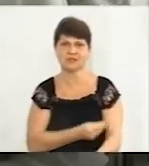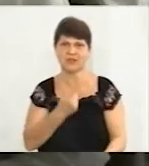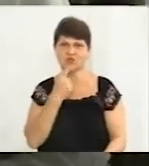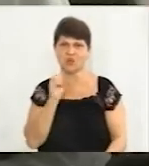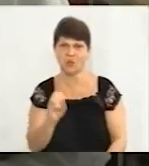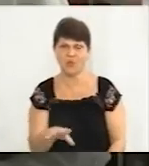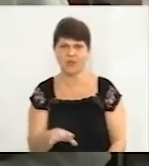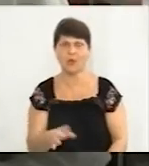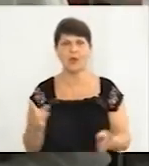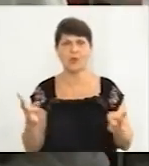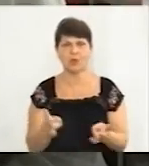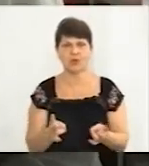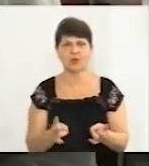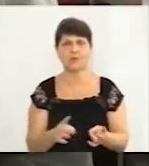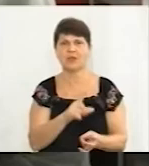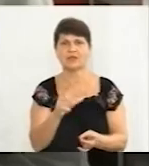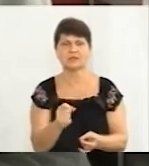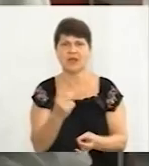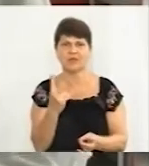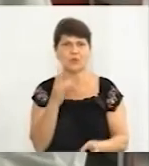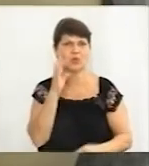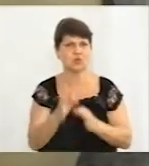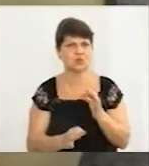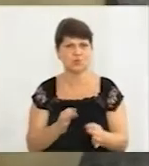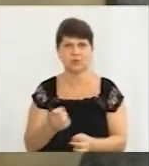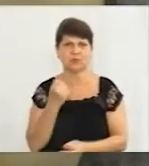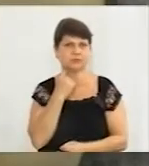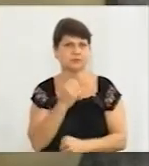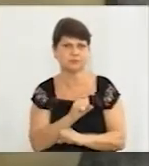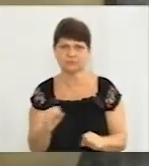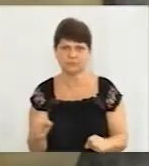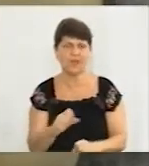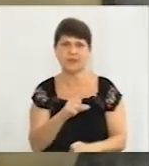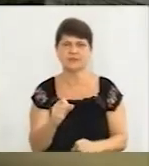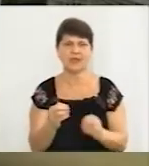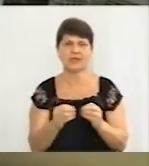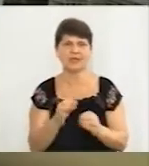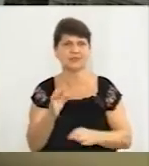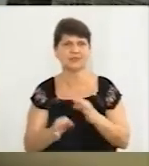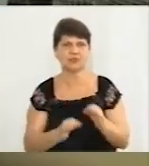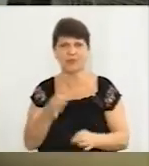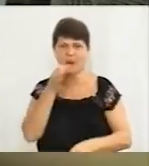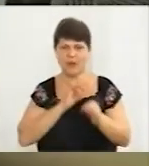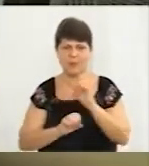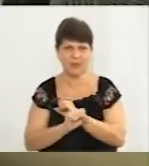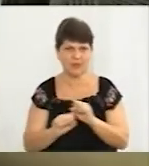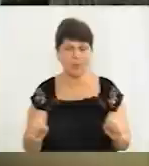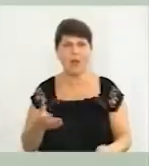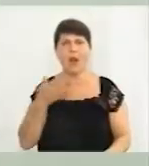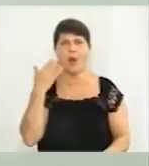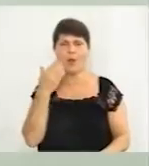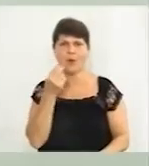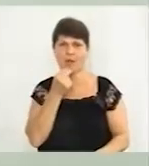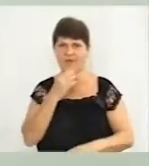за 2 сутки не вживати алкоголю, за 10 сутки не вживати ліки, легка вечеря,